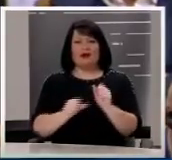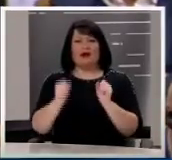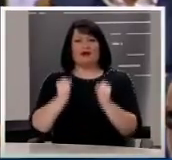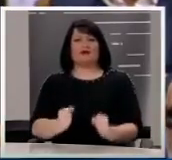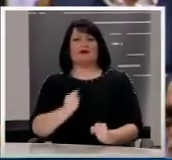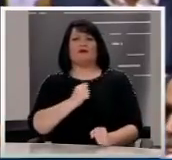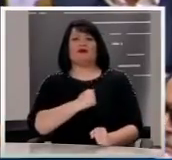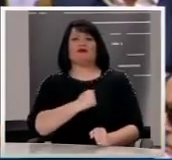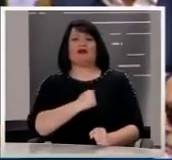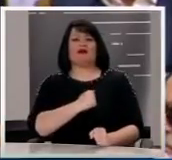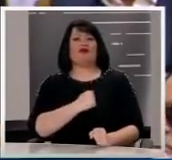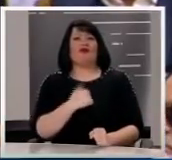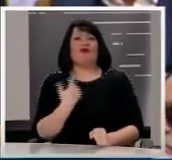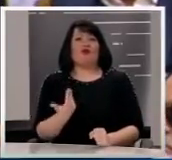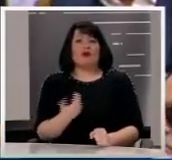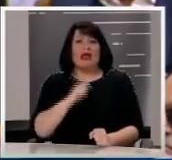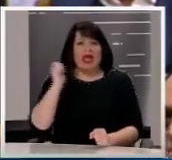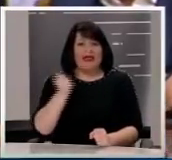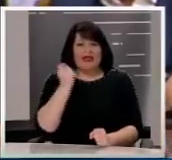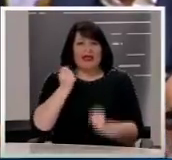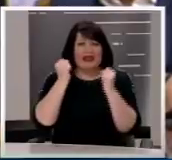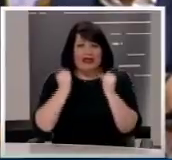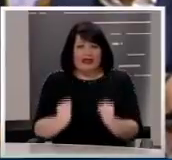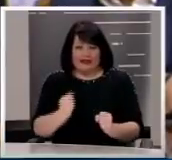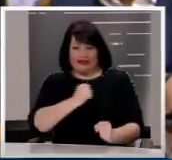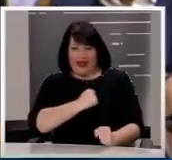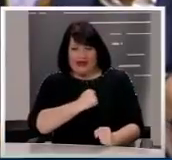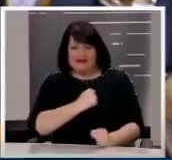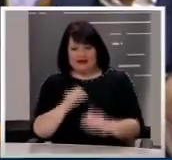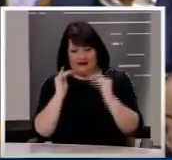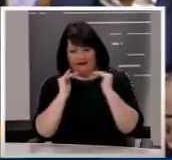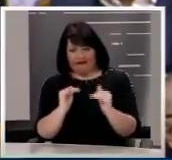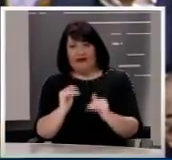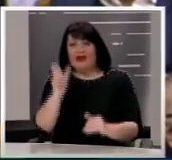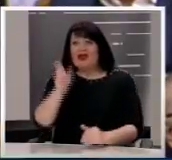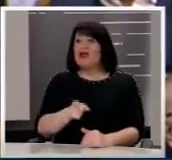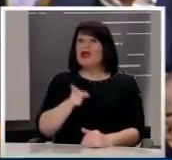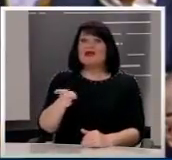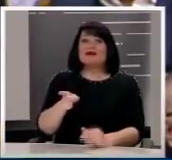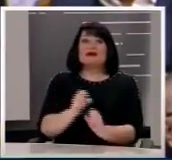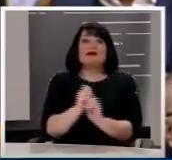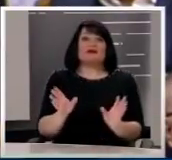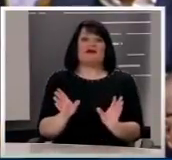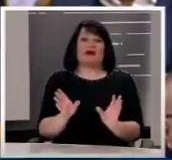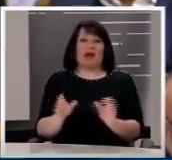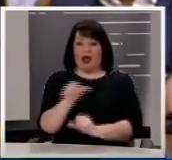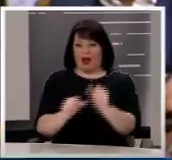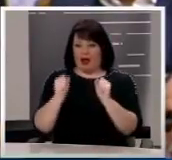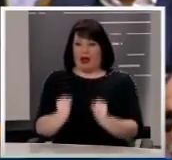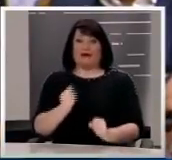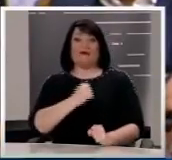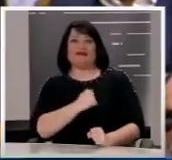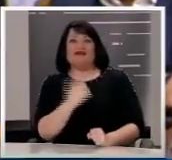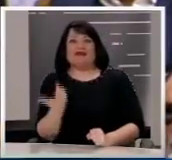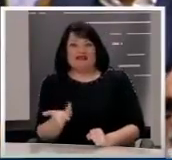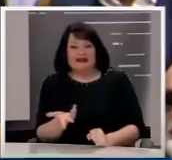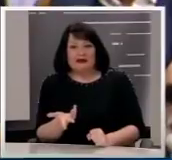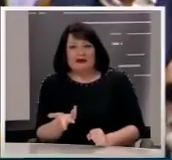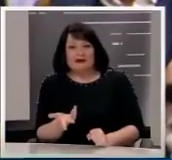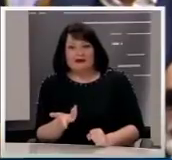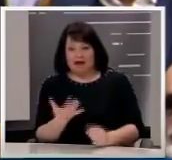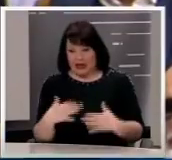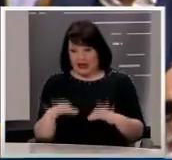την διαμορφωμένη έως σήμερα εθνική θέση. Εσείς ξαφνικά αλλάξατε άποψη και